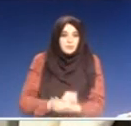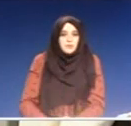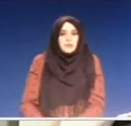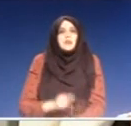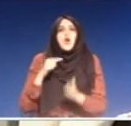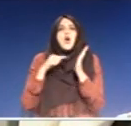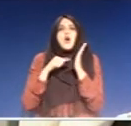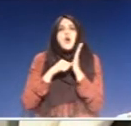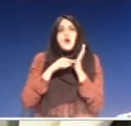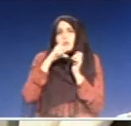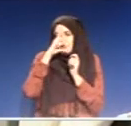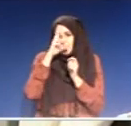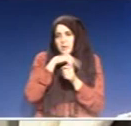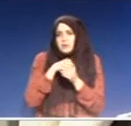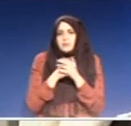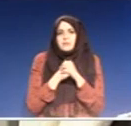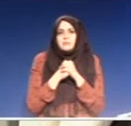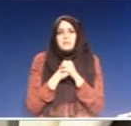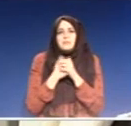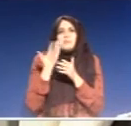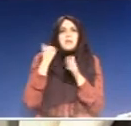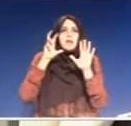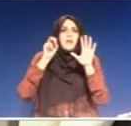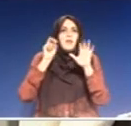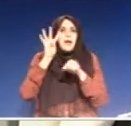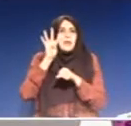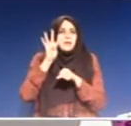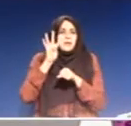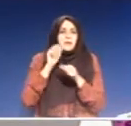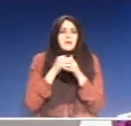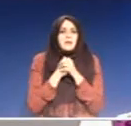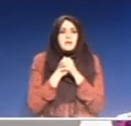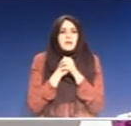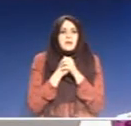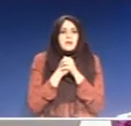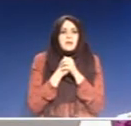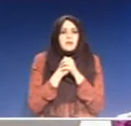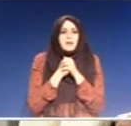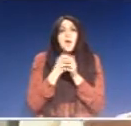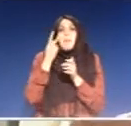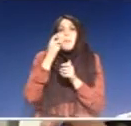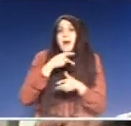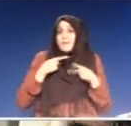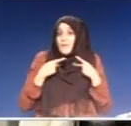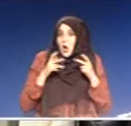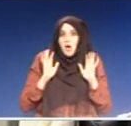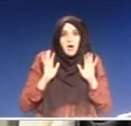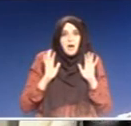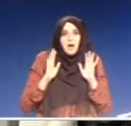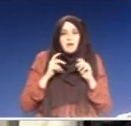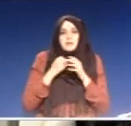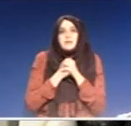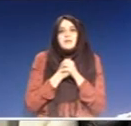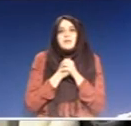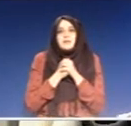تصويك 84 بالك 84 صح. بابا من مين يموت؟ بابا يموت بابا ما زيد الحي خلاص خاطر 30 سنين لعمومي